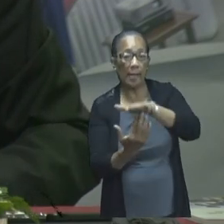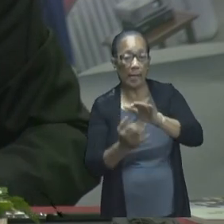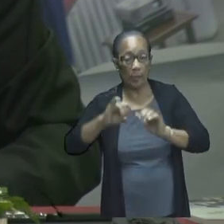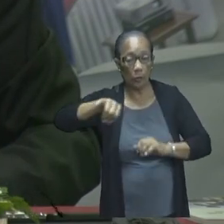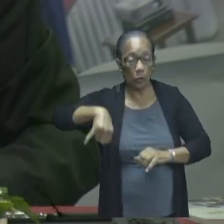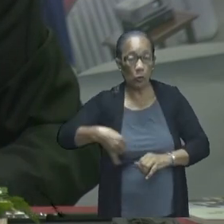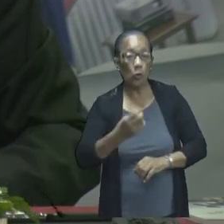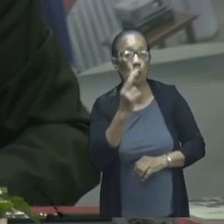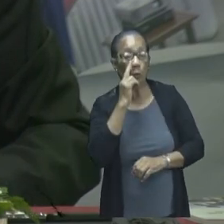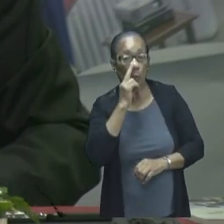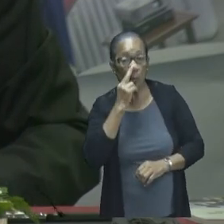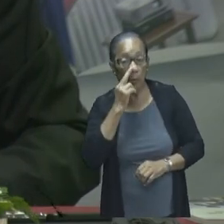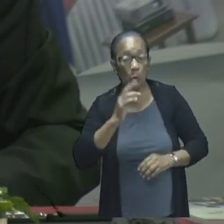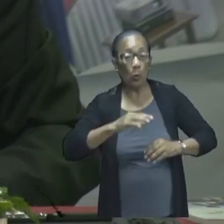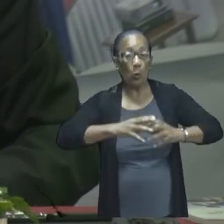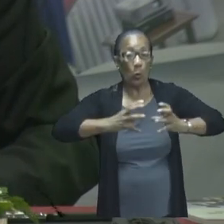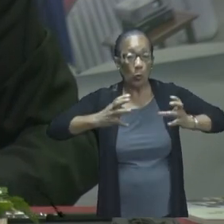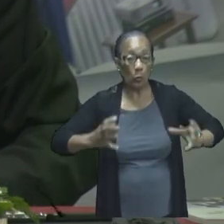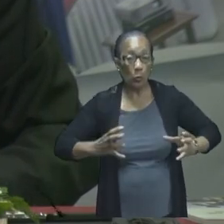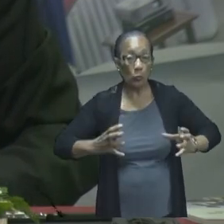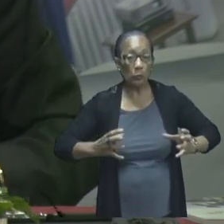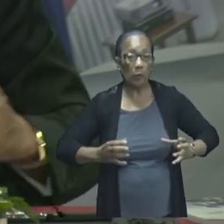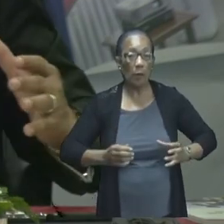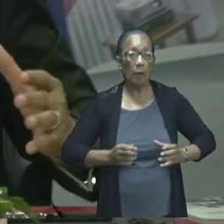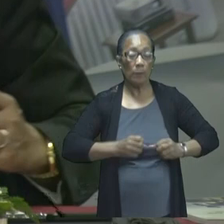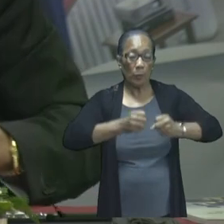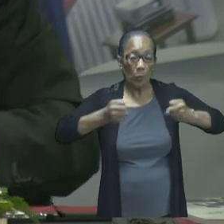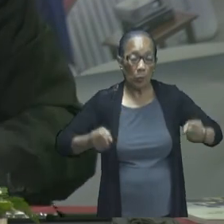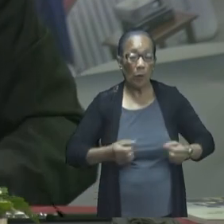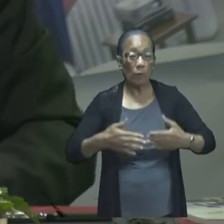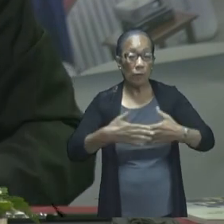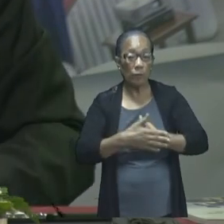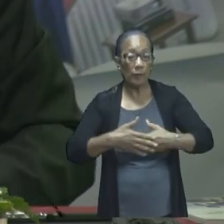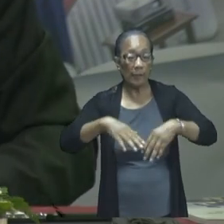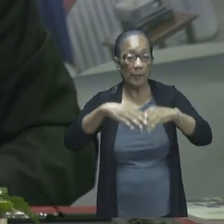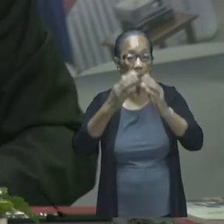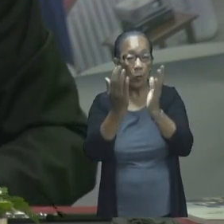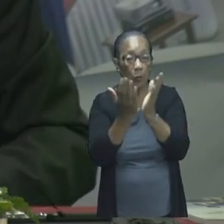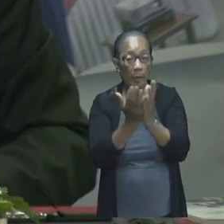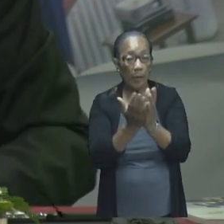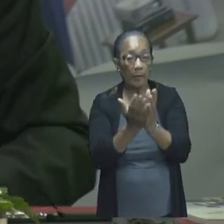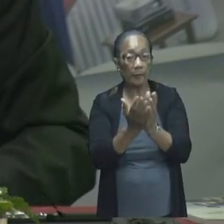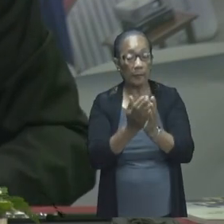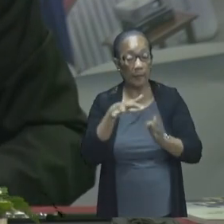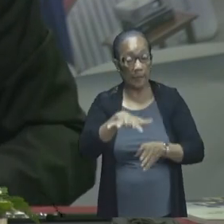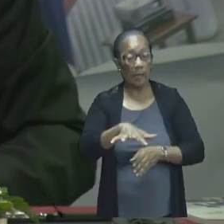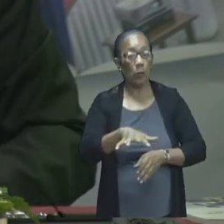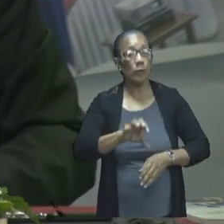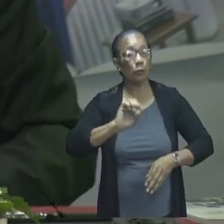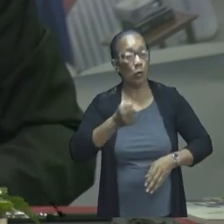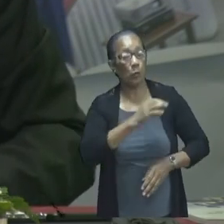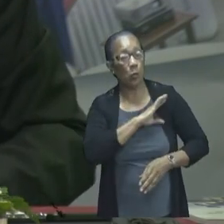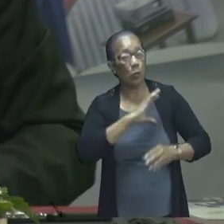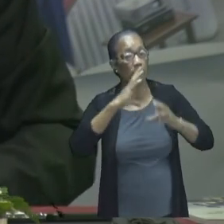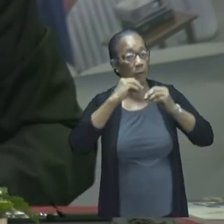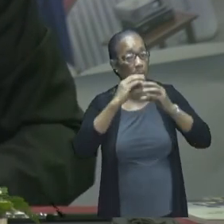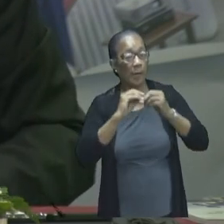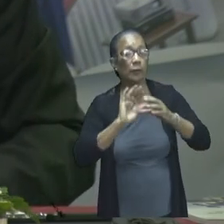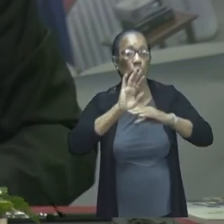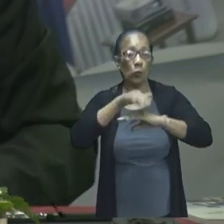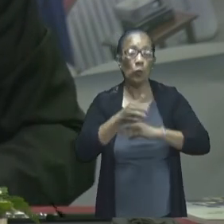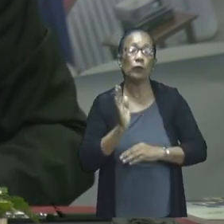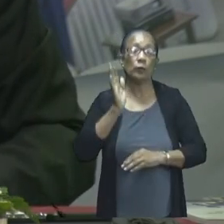conferentie journaal het gebied van online games waarbij de hele wereld hier aan wie ze zou zijn om ook te praten over de toekomst